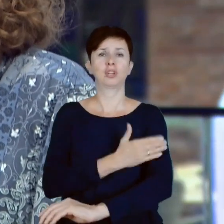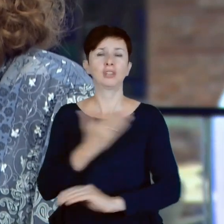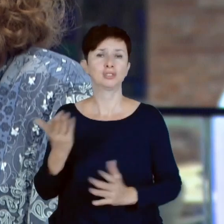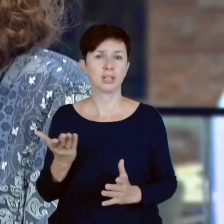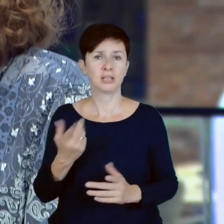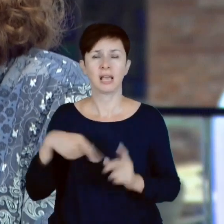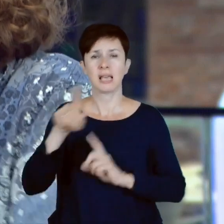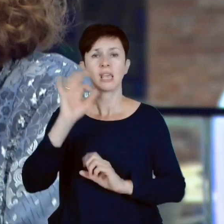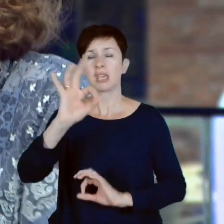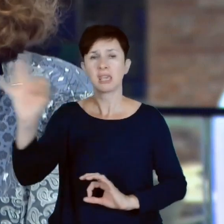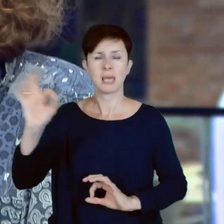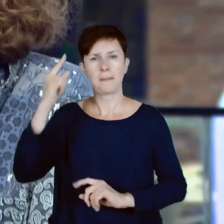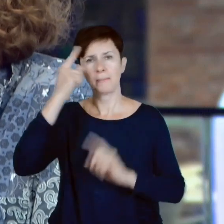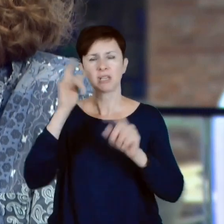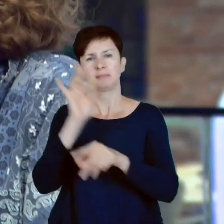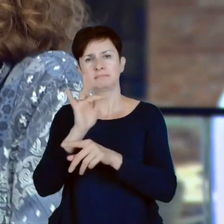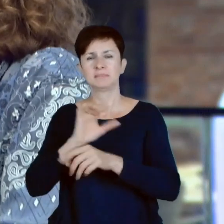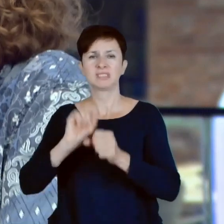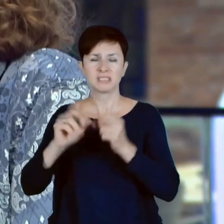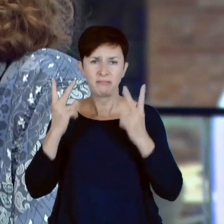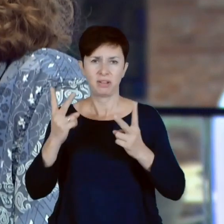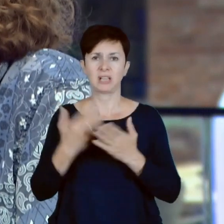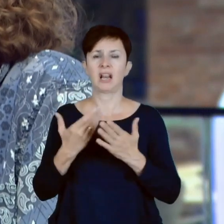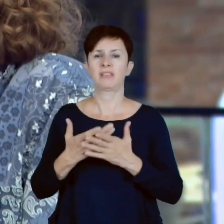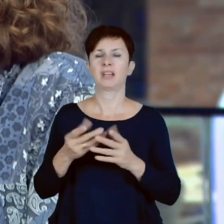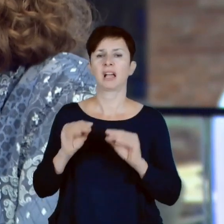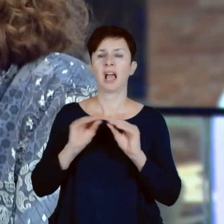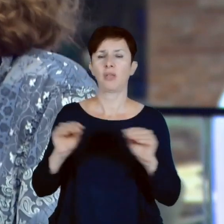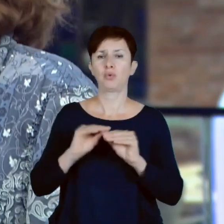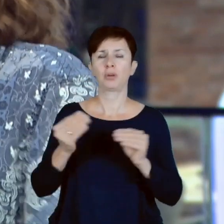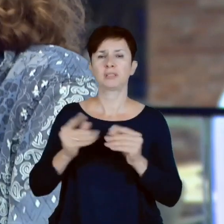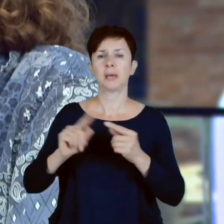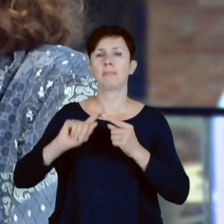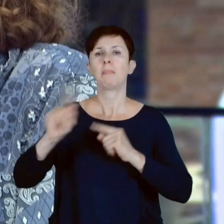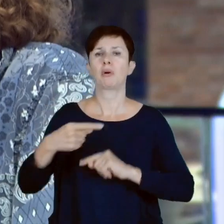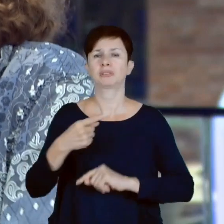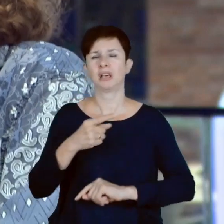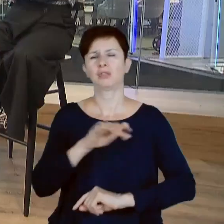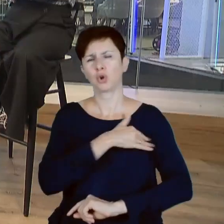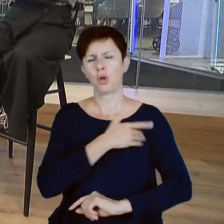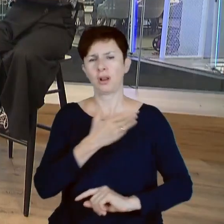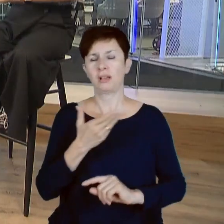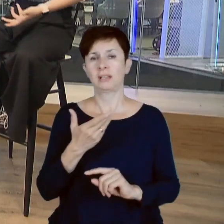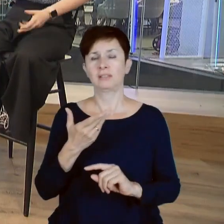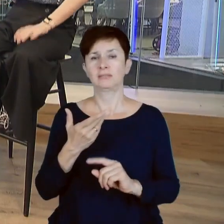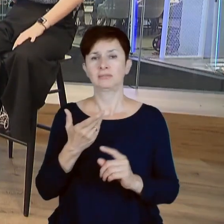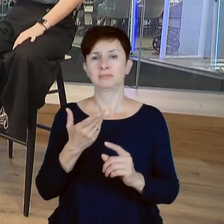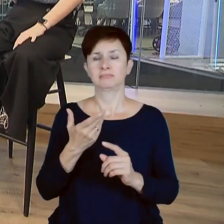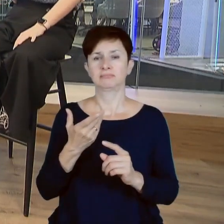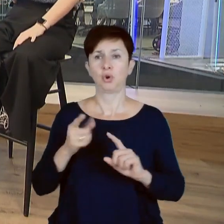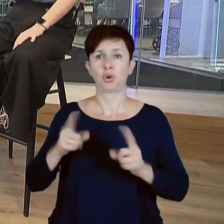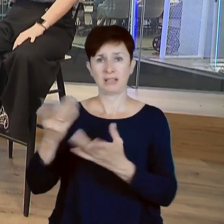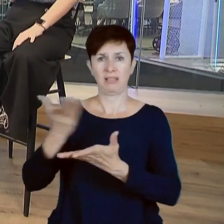samo konieczne i niestety edukację pozaformalną, za którą ja bardzo optuję, częściej wprowadzą nam w tym momencie organizacje, a nie